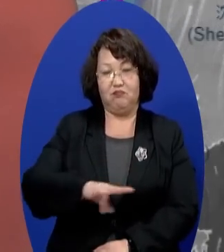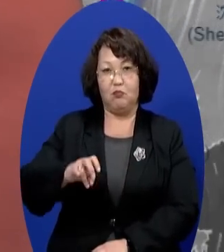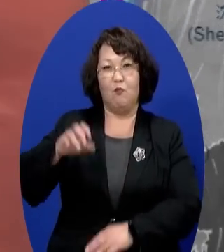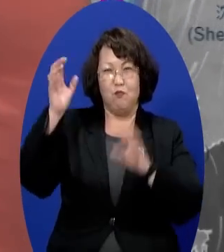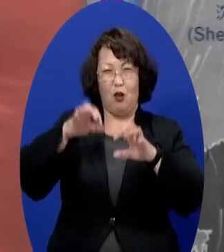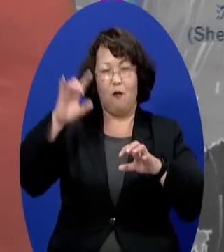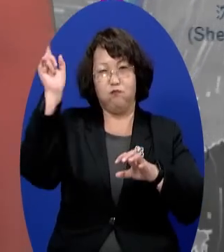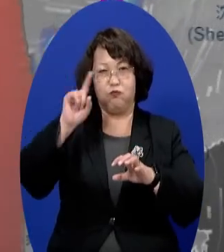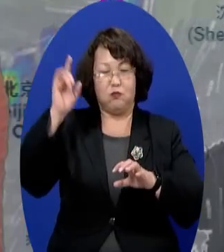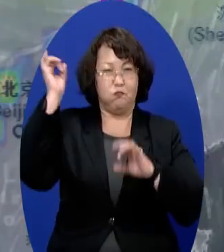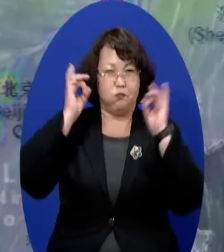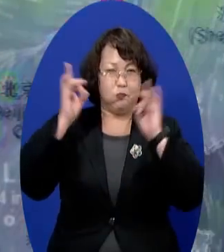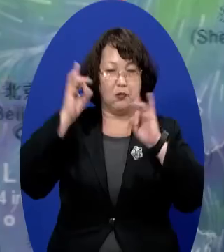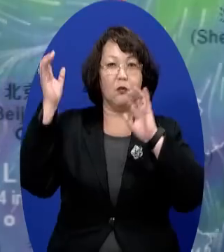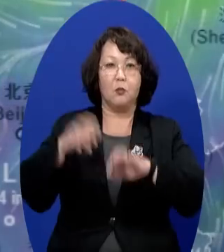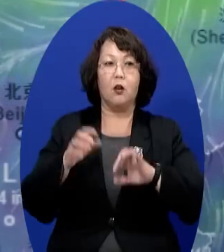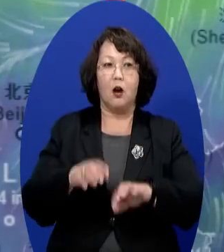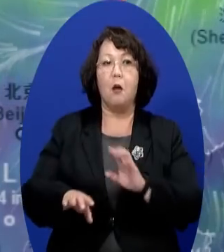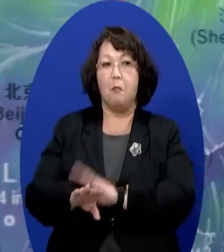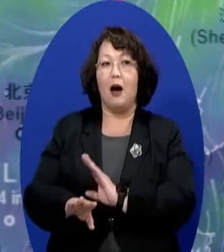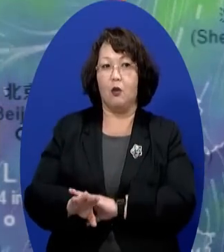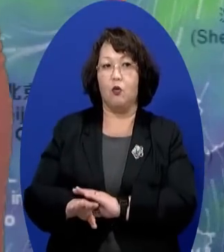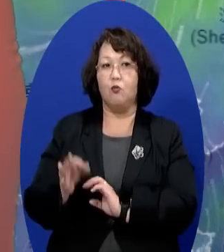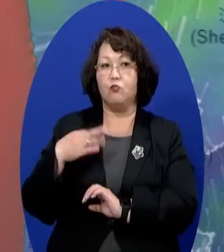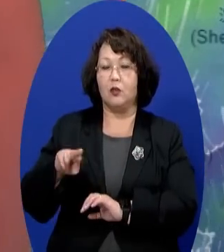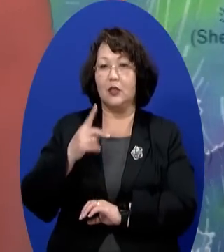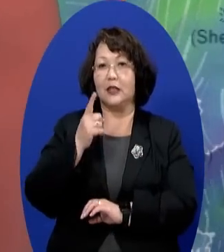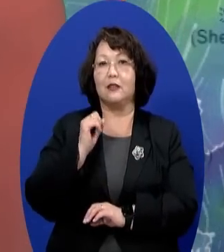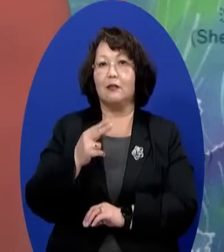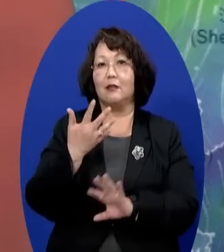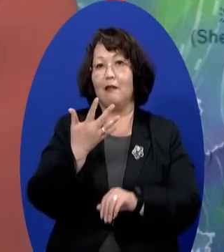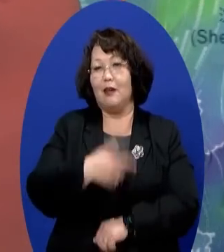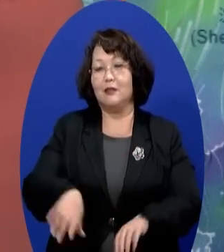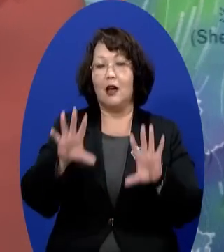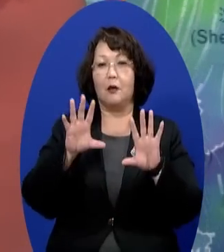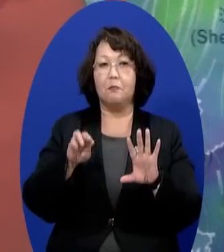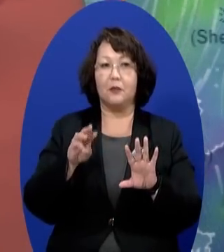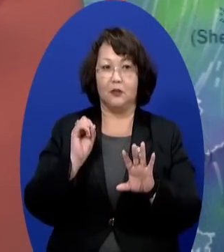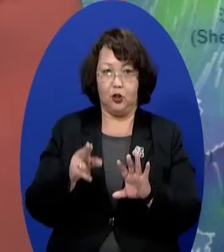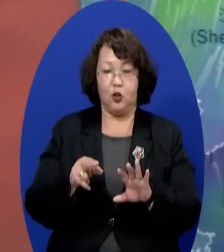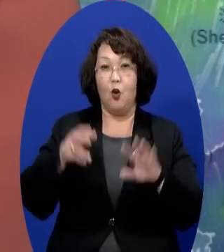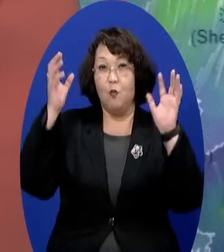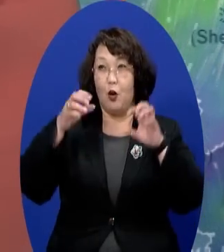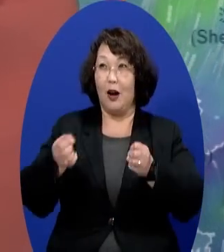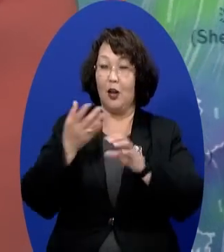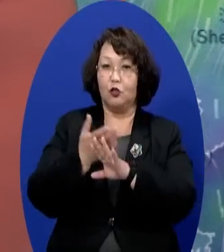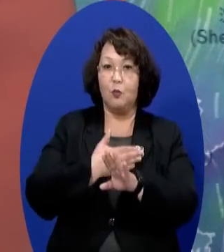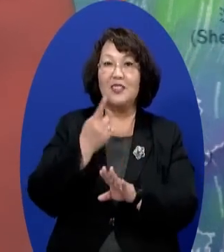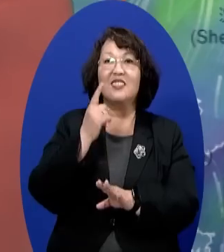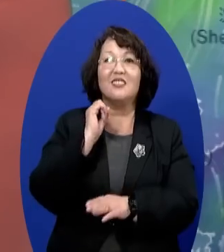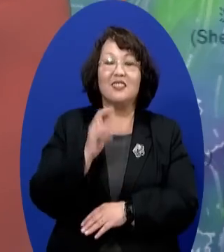орно. Салхины жилийн хувьд нийт нутагт баруун өмнөөс секундэд 5-10 метр хүрч салхилна. За онцлог хэлхэс үүлэх юм бол борооны өмнө зарим газраар